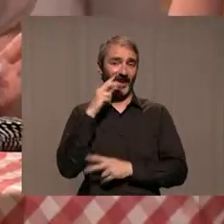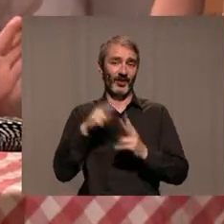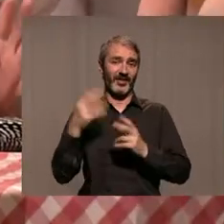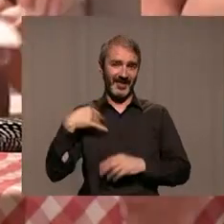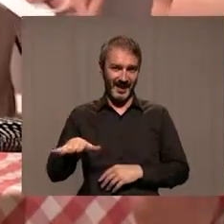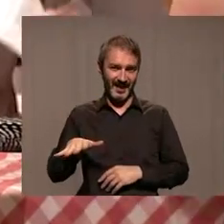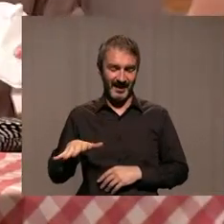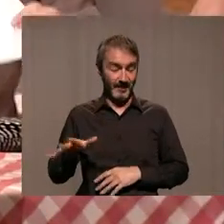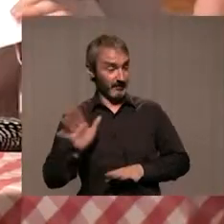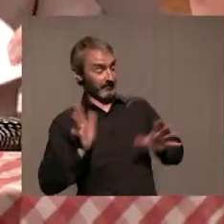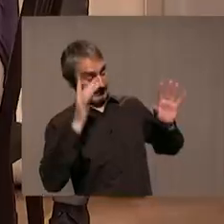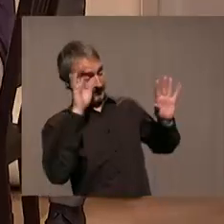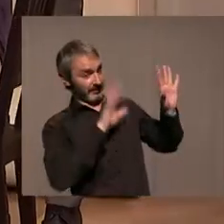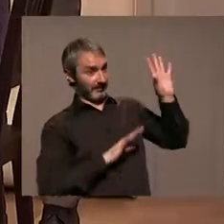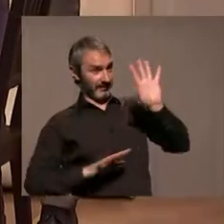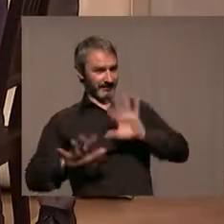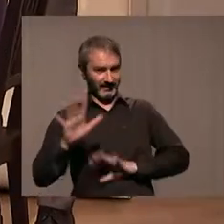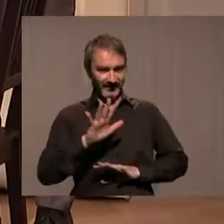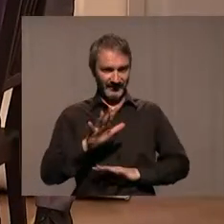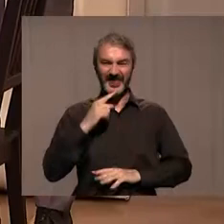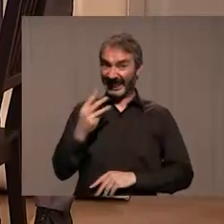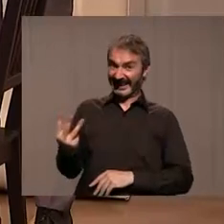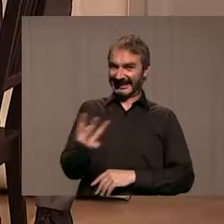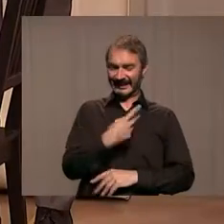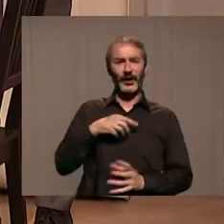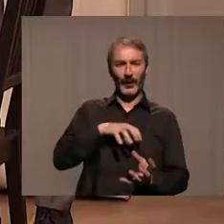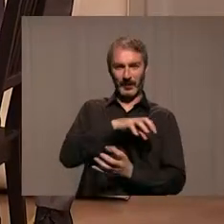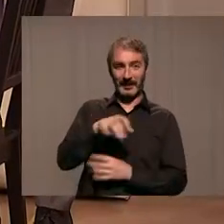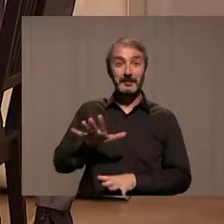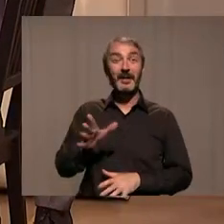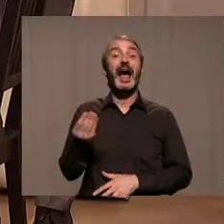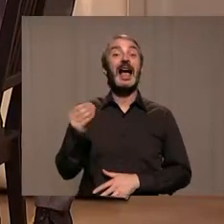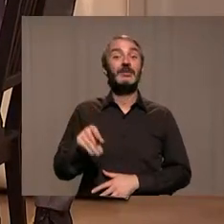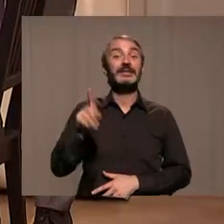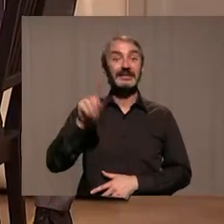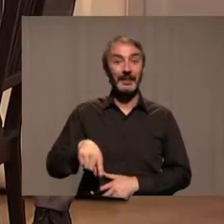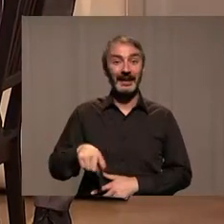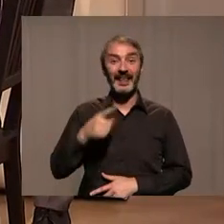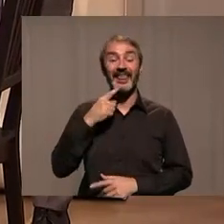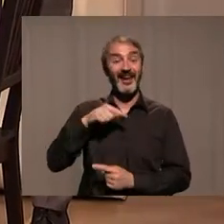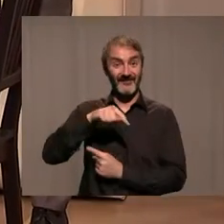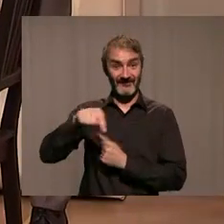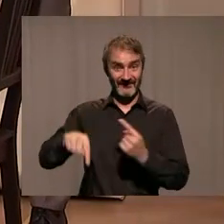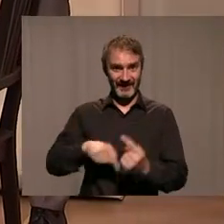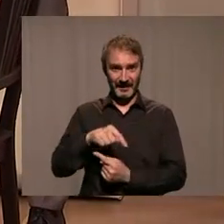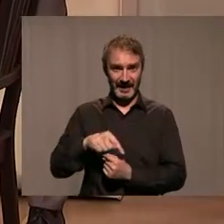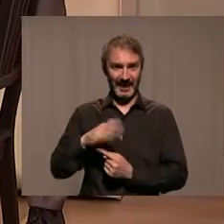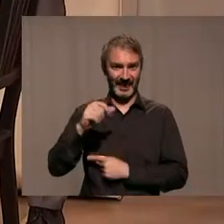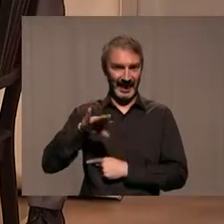Jo aquí ja m'he perdut. Sí, sí, sí. És un triangle complicat. I també espera't, perquè es veu que la meitat de la teva família,